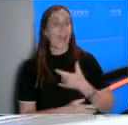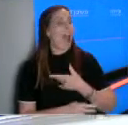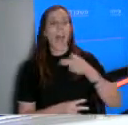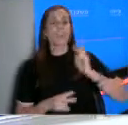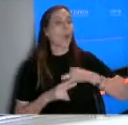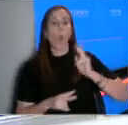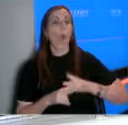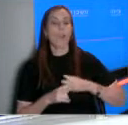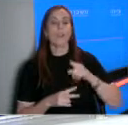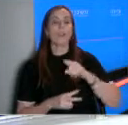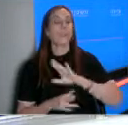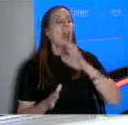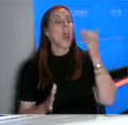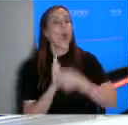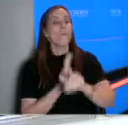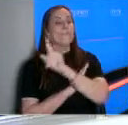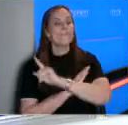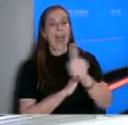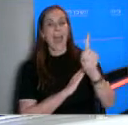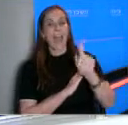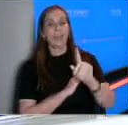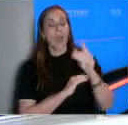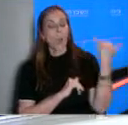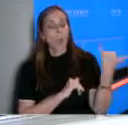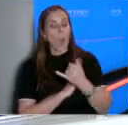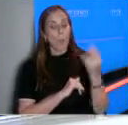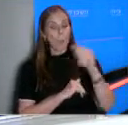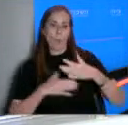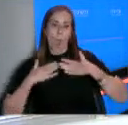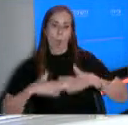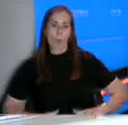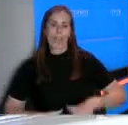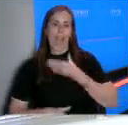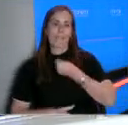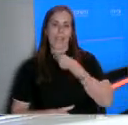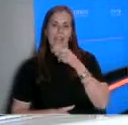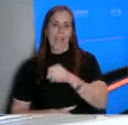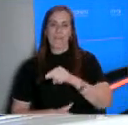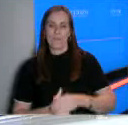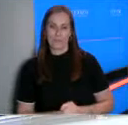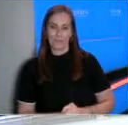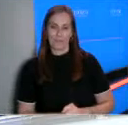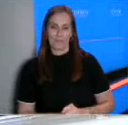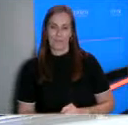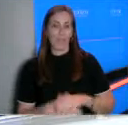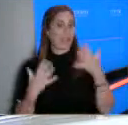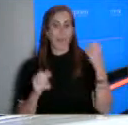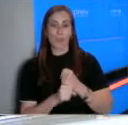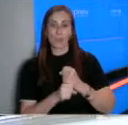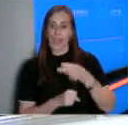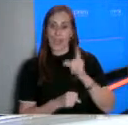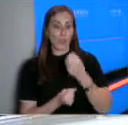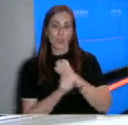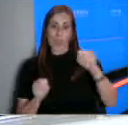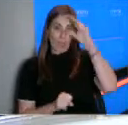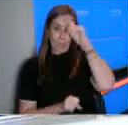חולה על זה שאתה לא מוותר, וכל פעם נותן בראש עם החולצה המדהימה הזאת. אין, אין מה לעשות. חייבים